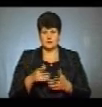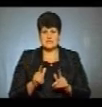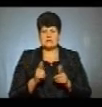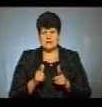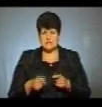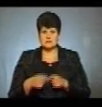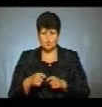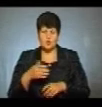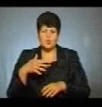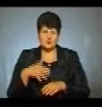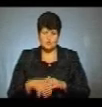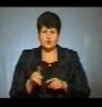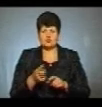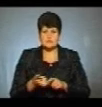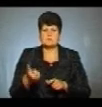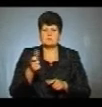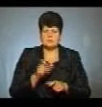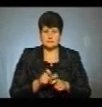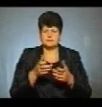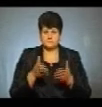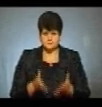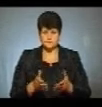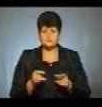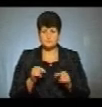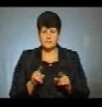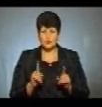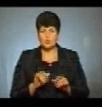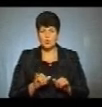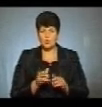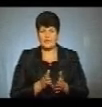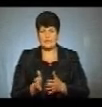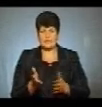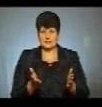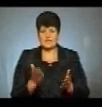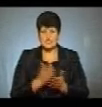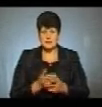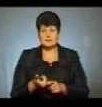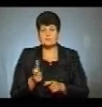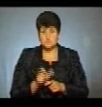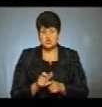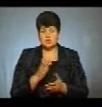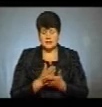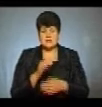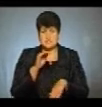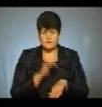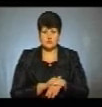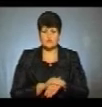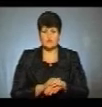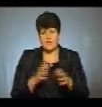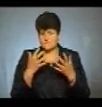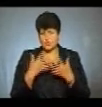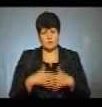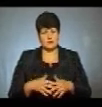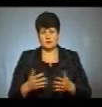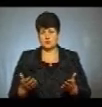тож самі розуміють, що перевищили і тут вже, як кажуть, нікуди не дінешся. Є перевищення, є воно зафіксоване вже в автоматичному